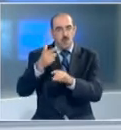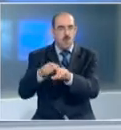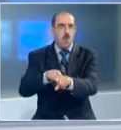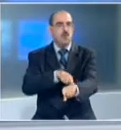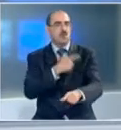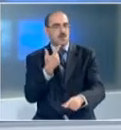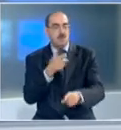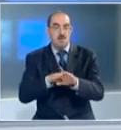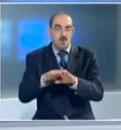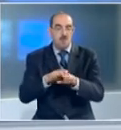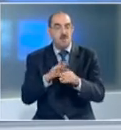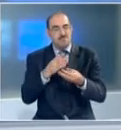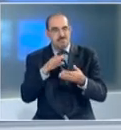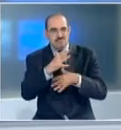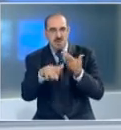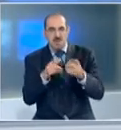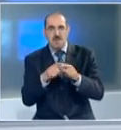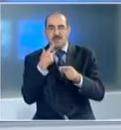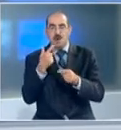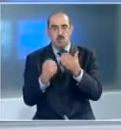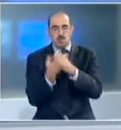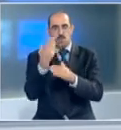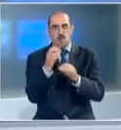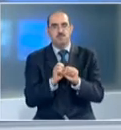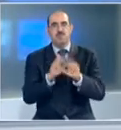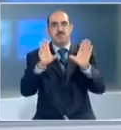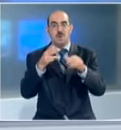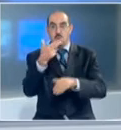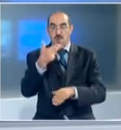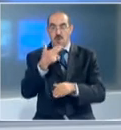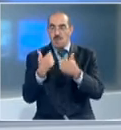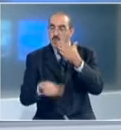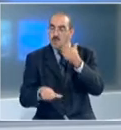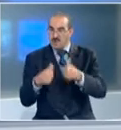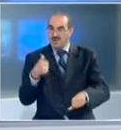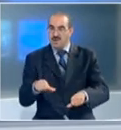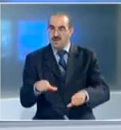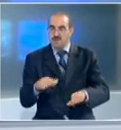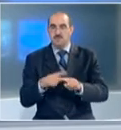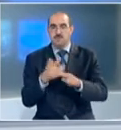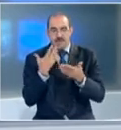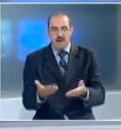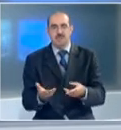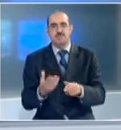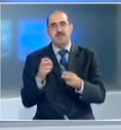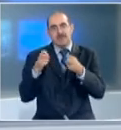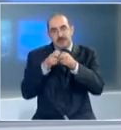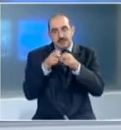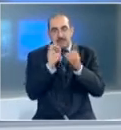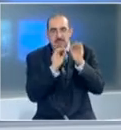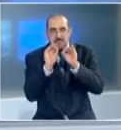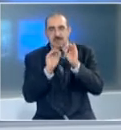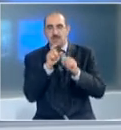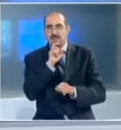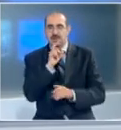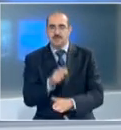عدة، كما تم تجهيزها بجهاز بث رقمي يعد الأول من نوعه بالجزائر، وهي تجري حاليا آخر مراحل التجارب.